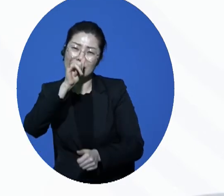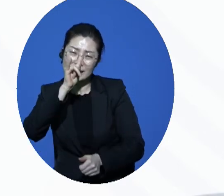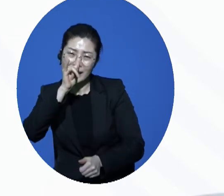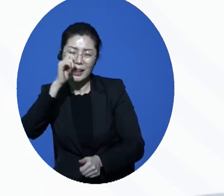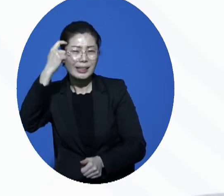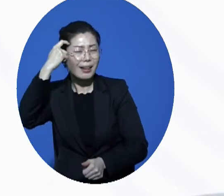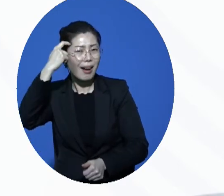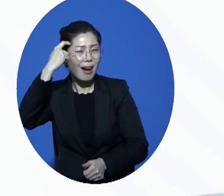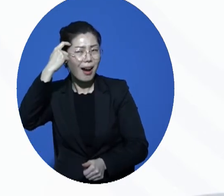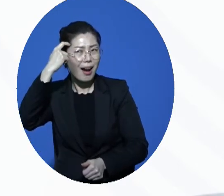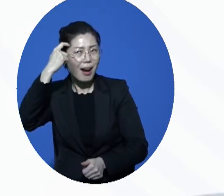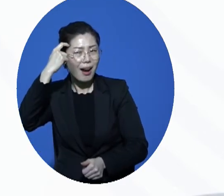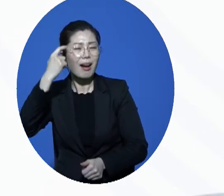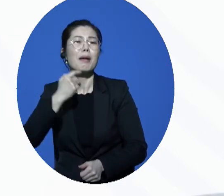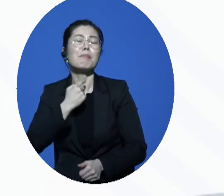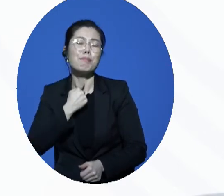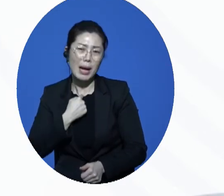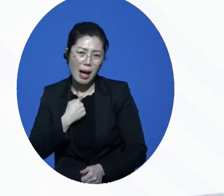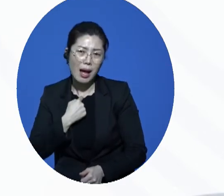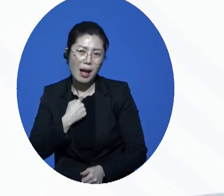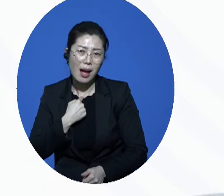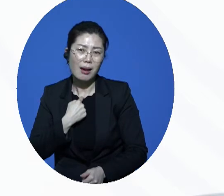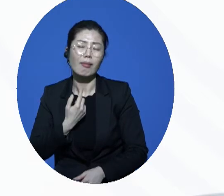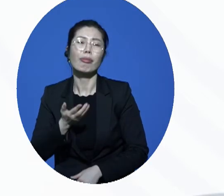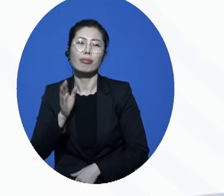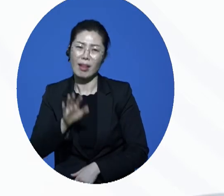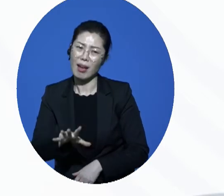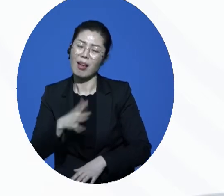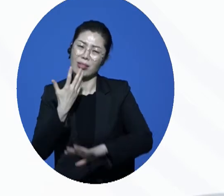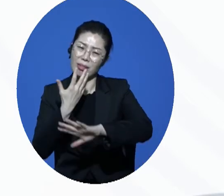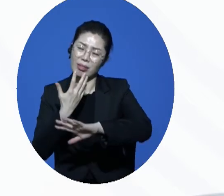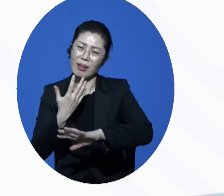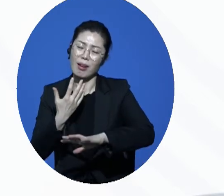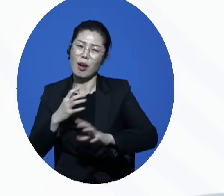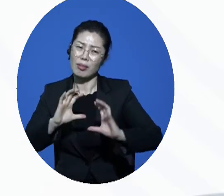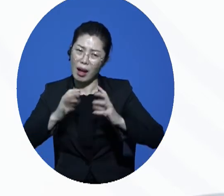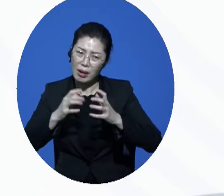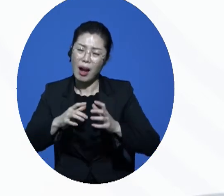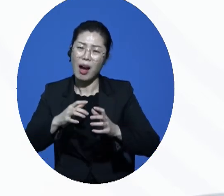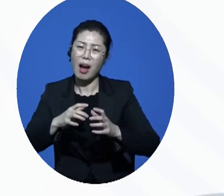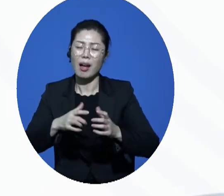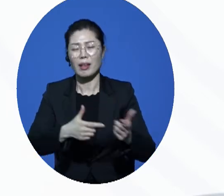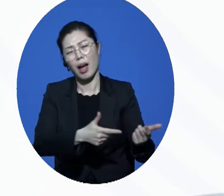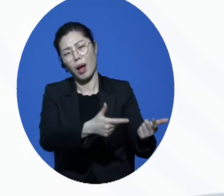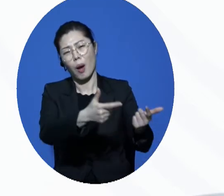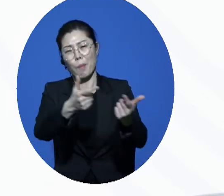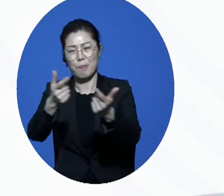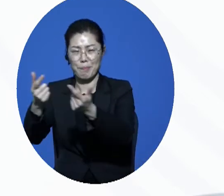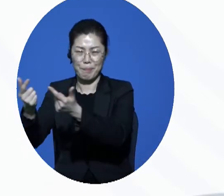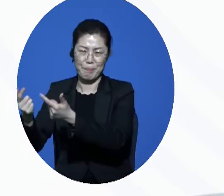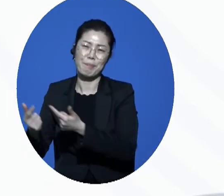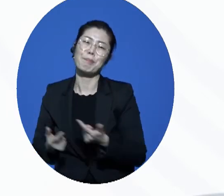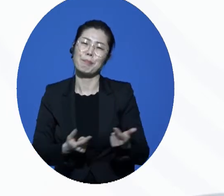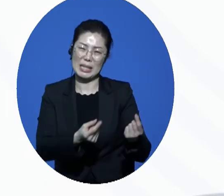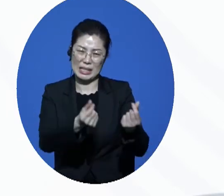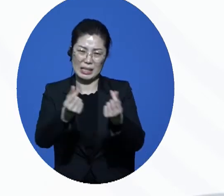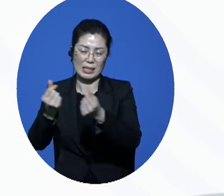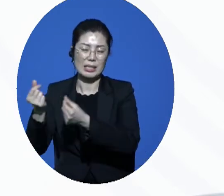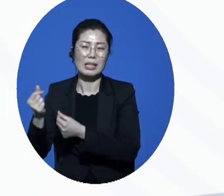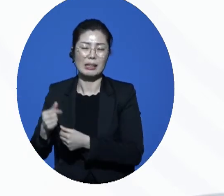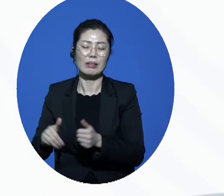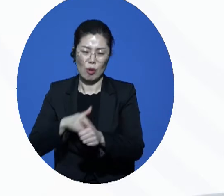있지 않을까라고 고민을 했었는데, 이 어느 국가나 이 국가의 이 상황이 거의 비슷하다는